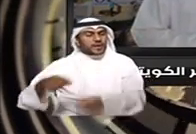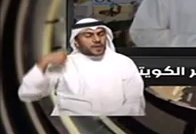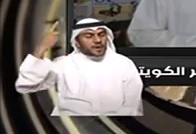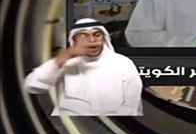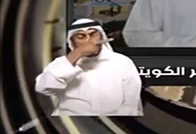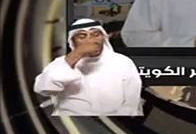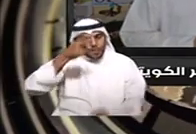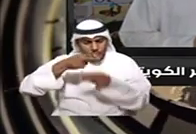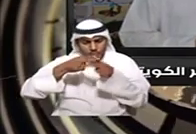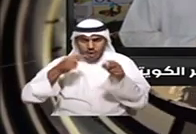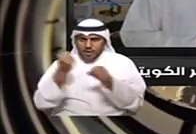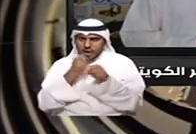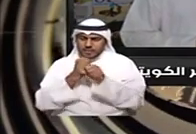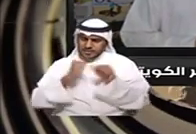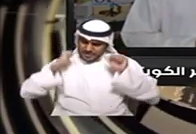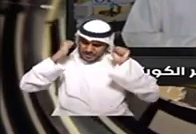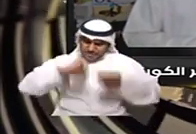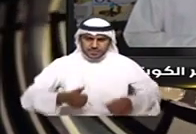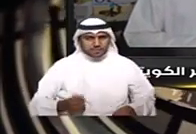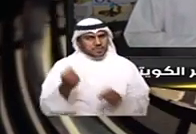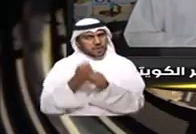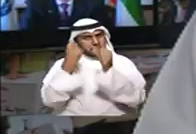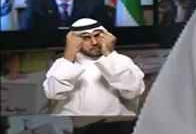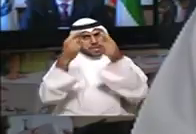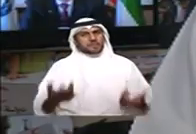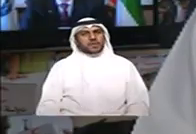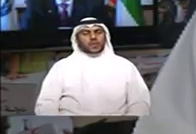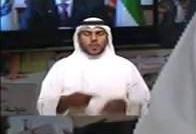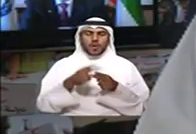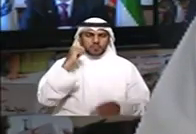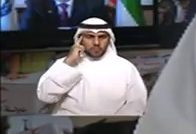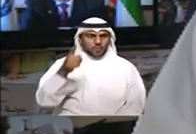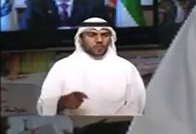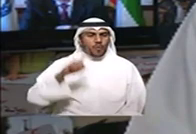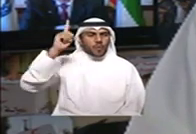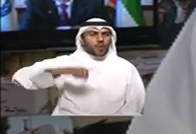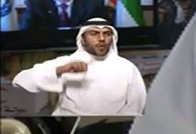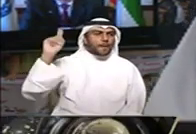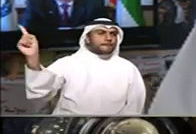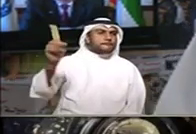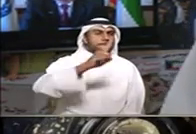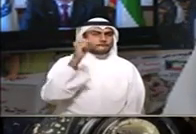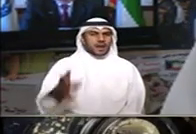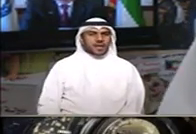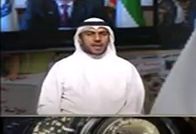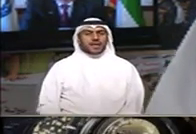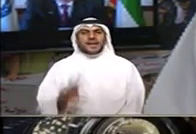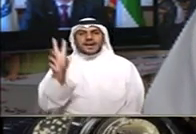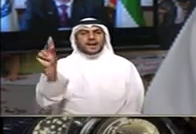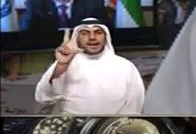لدولة الكويت. و حقيقة هو العمل الذي أو اليوم الذي يسبق احتفالات